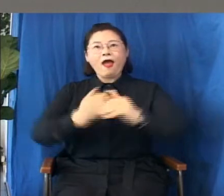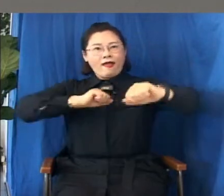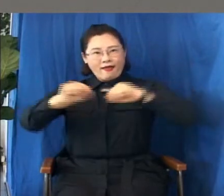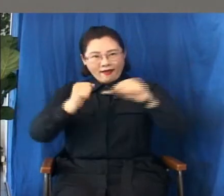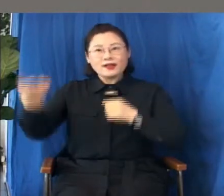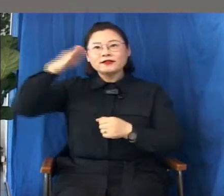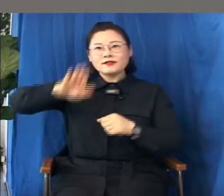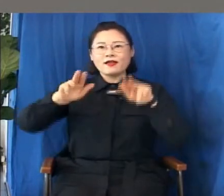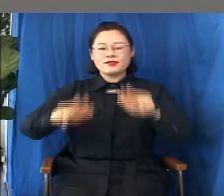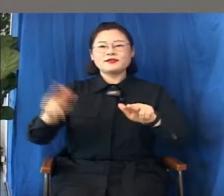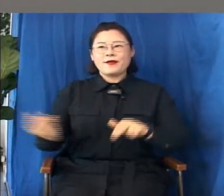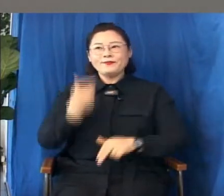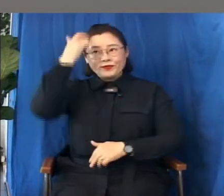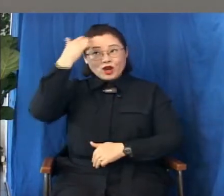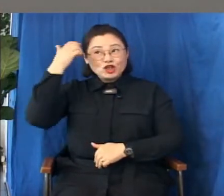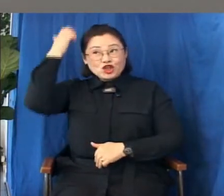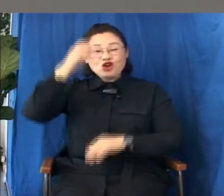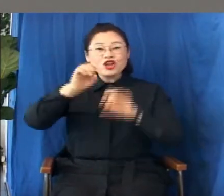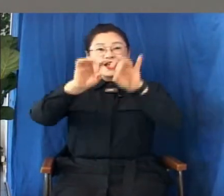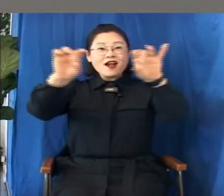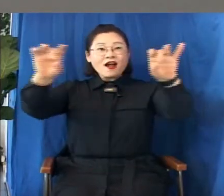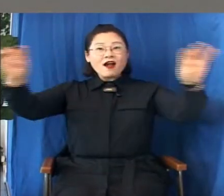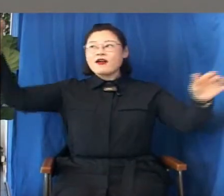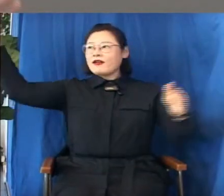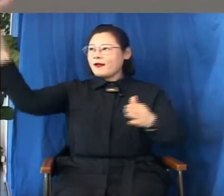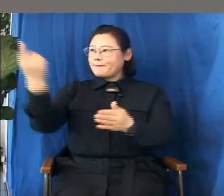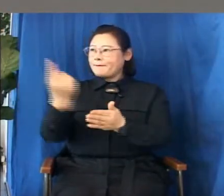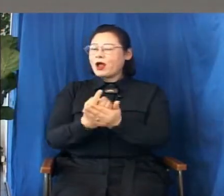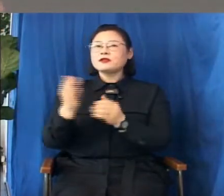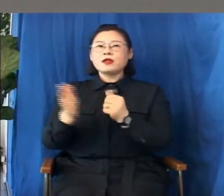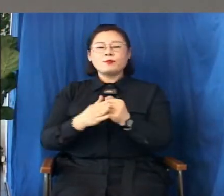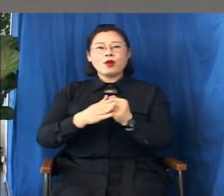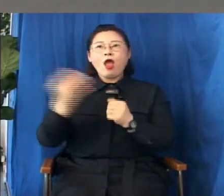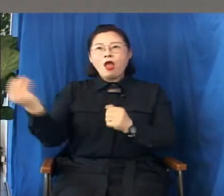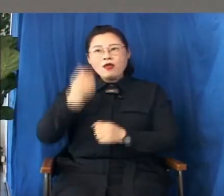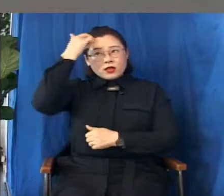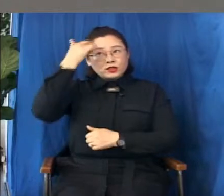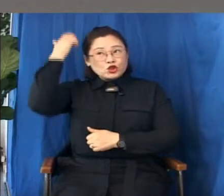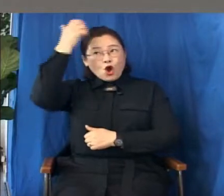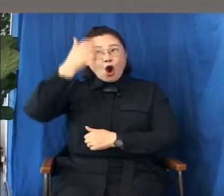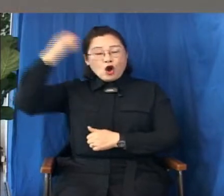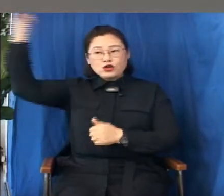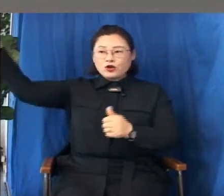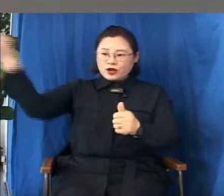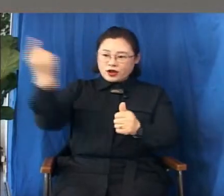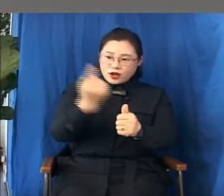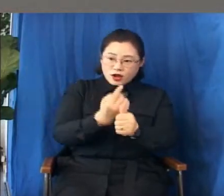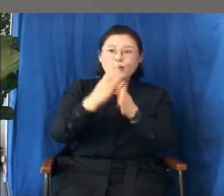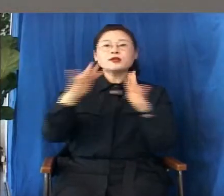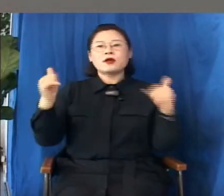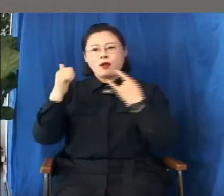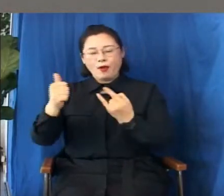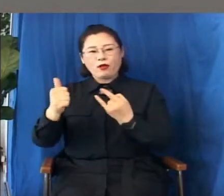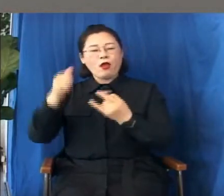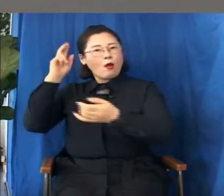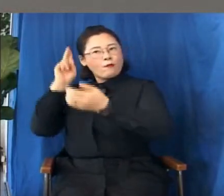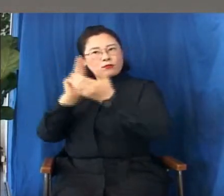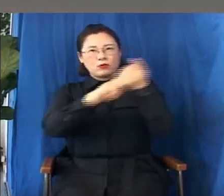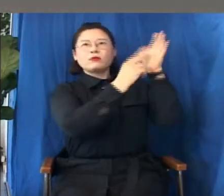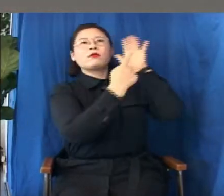성령이 그들에게 다 임하니까 2만 사람들마다 이적과 기적들이 막 일어나기